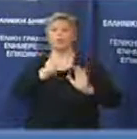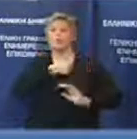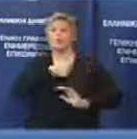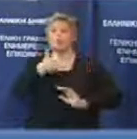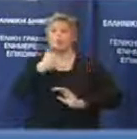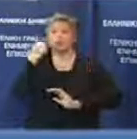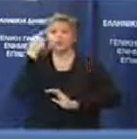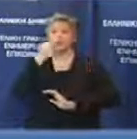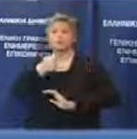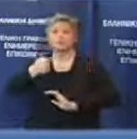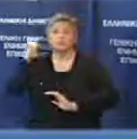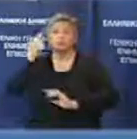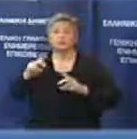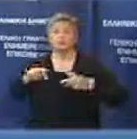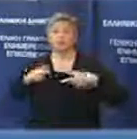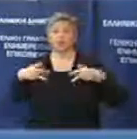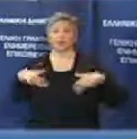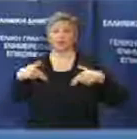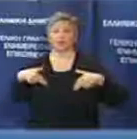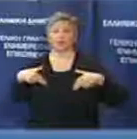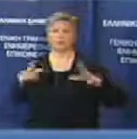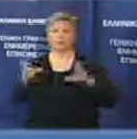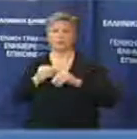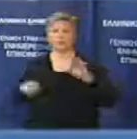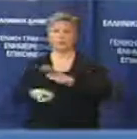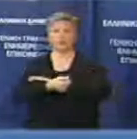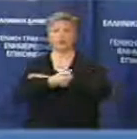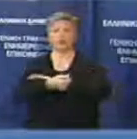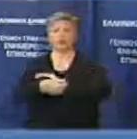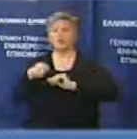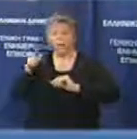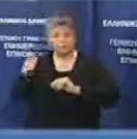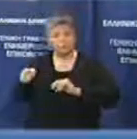αυτό καθεαυτό, διότι σέβεται και τη στάση του και,